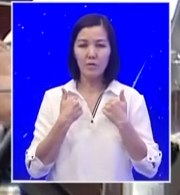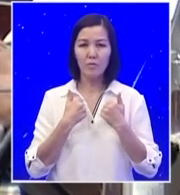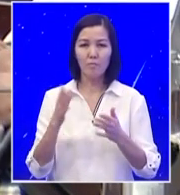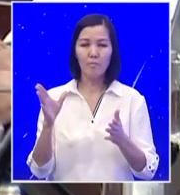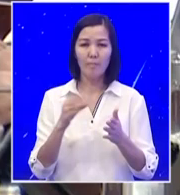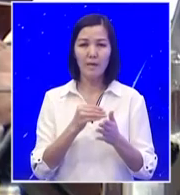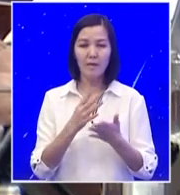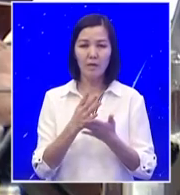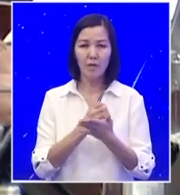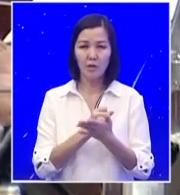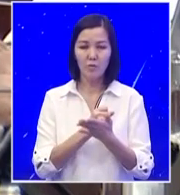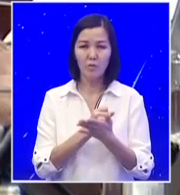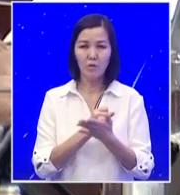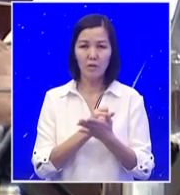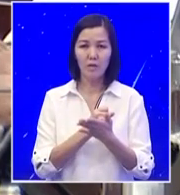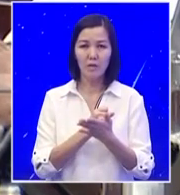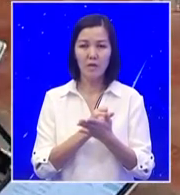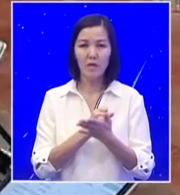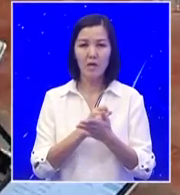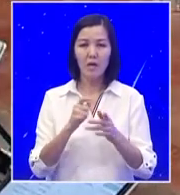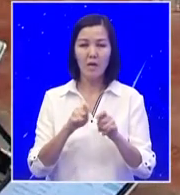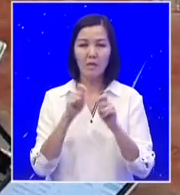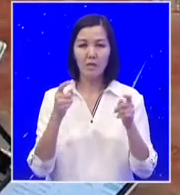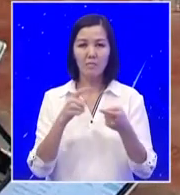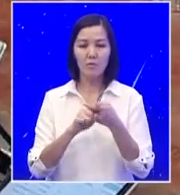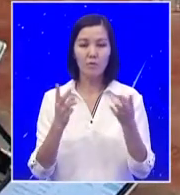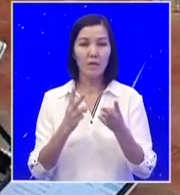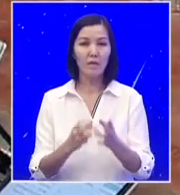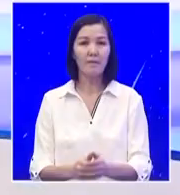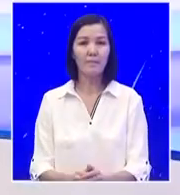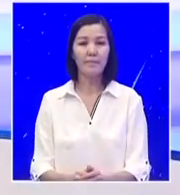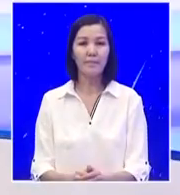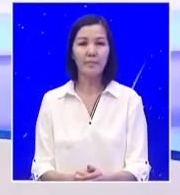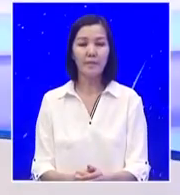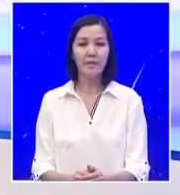ішкі резервтердің бәрін іске қосуымыз керек.